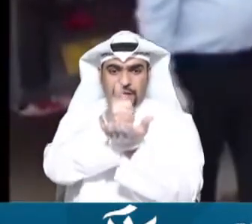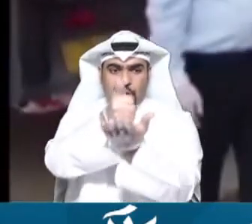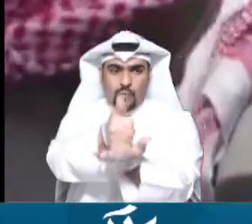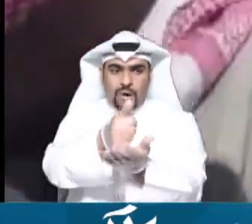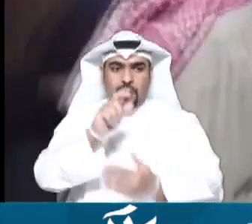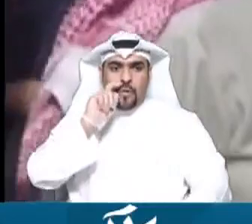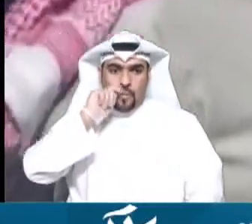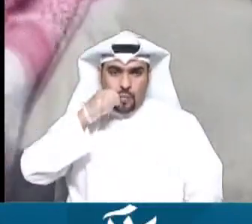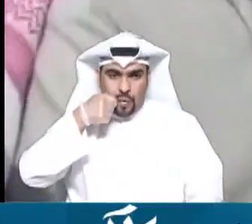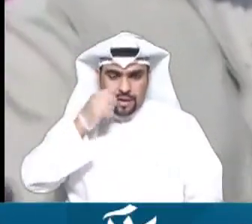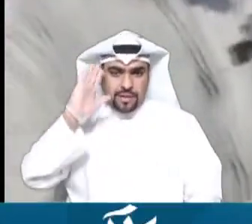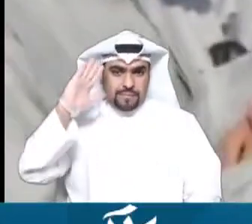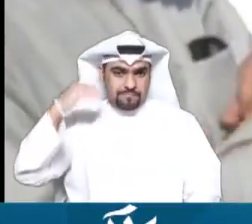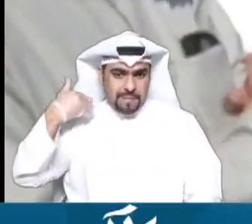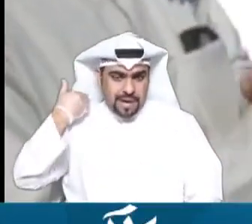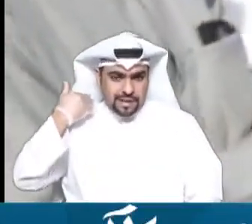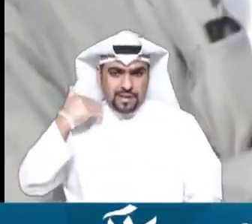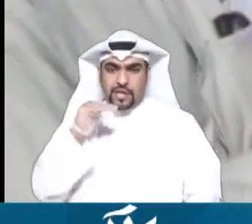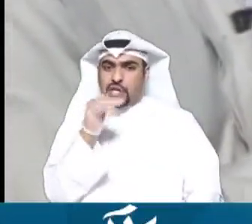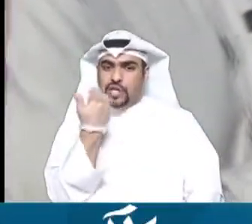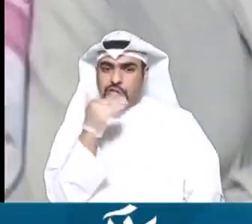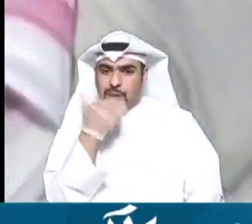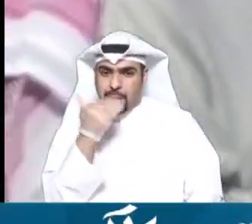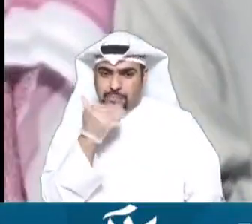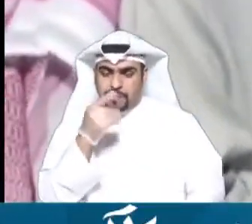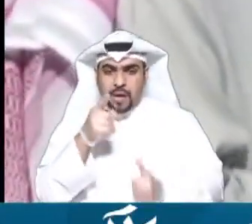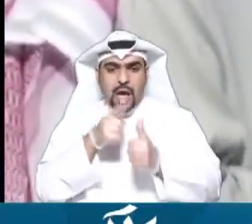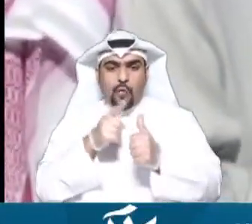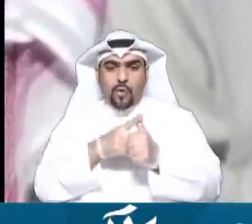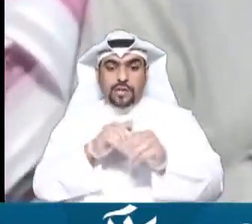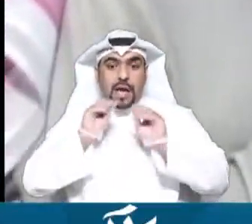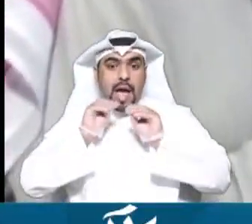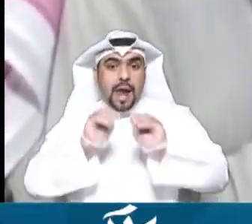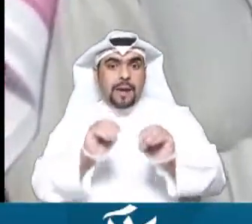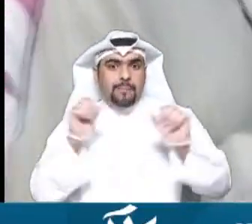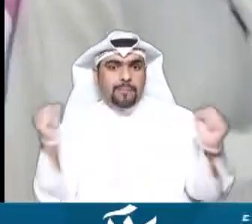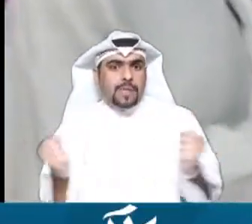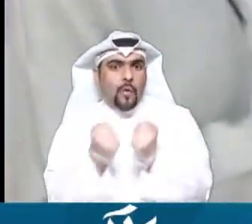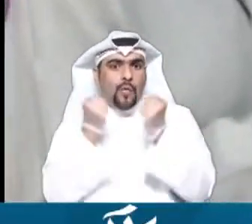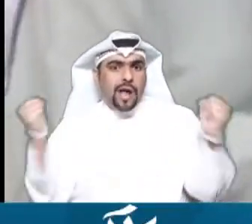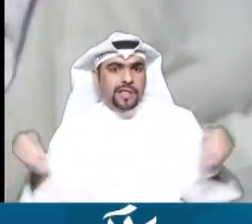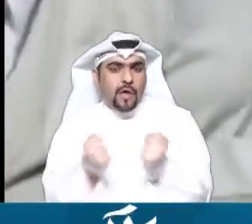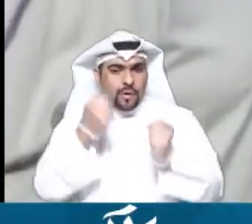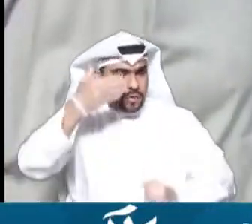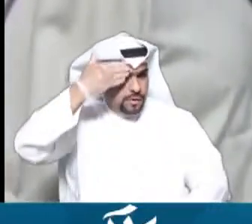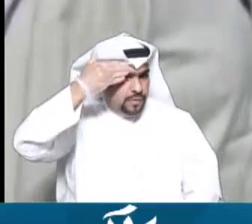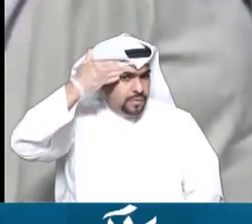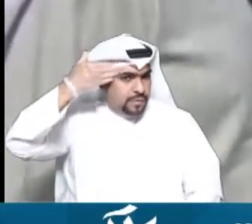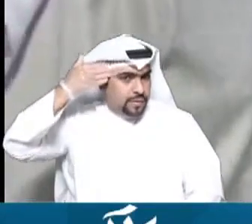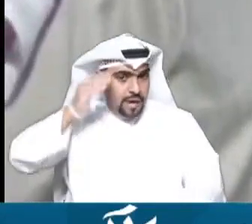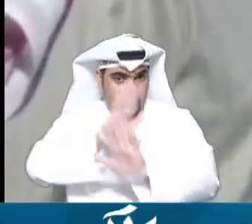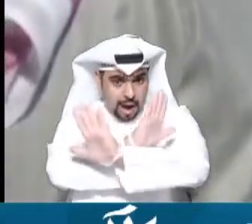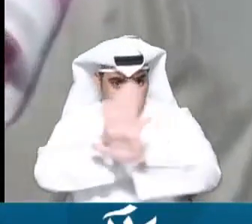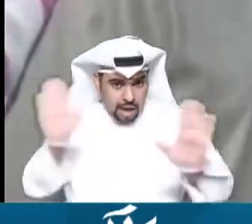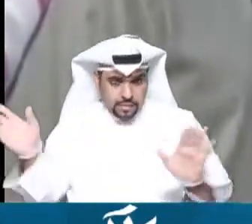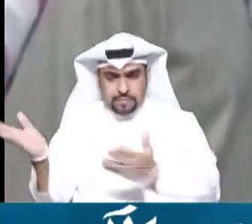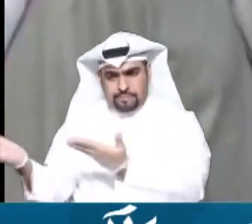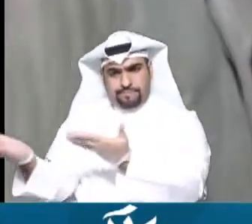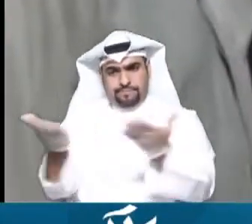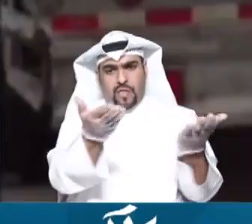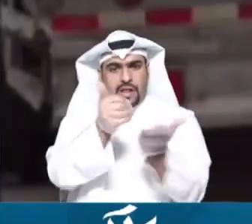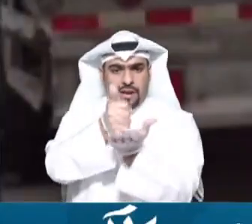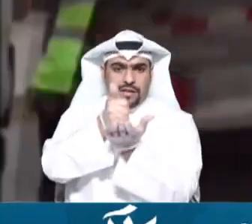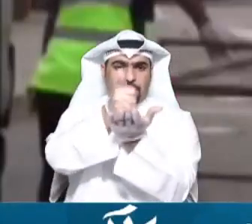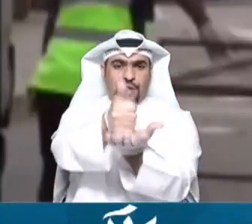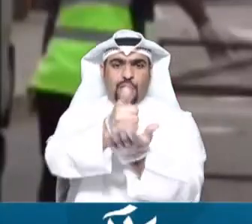بدراسه الحاله ثم دراستها ميدانيه ثم يتم المساعدة لهم. ذكرت نقطة المتطوعين. نعم. يعني خلينا